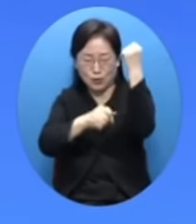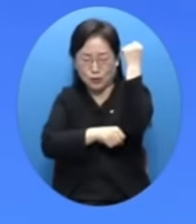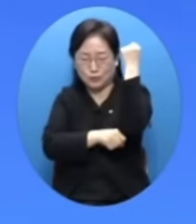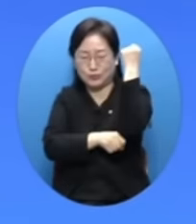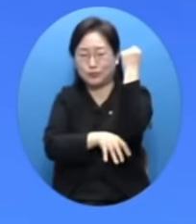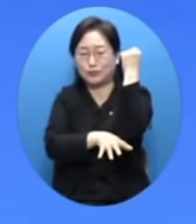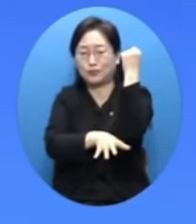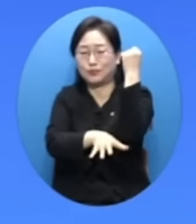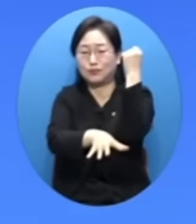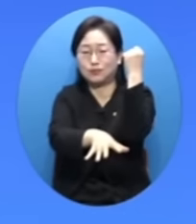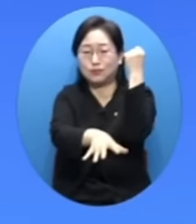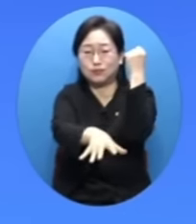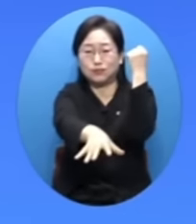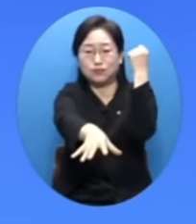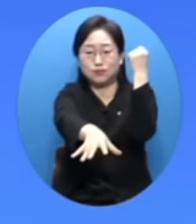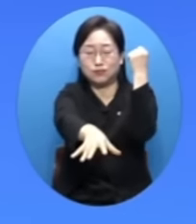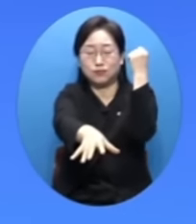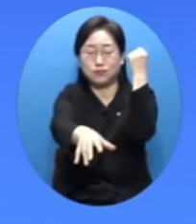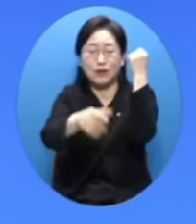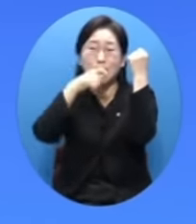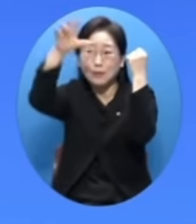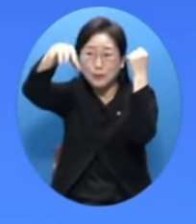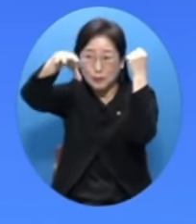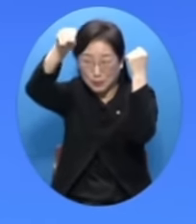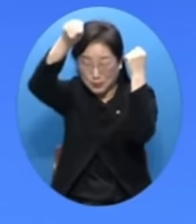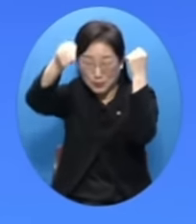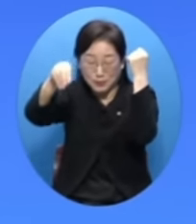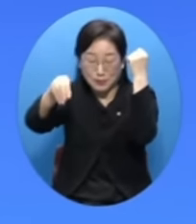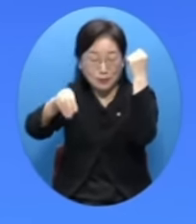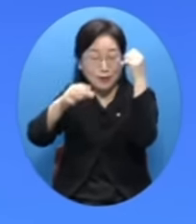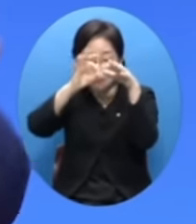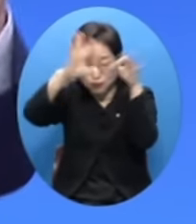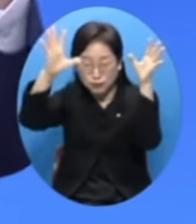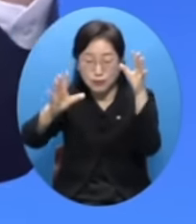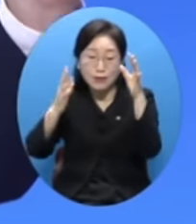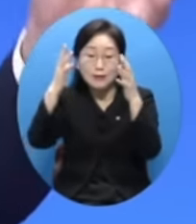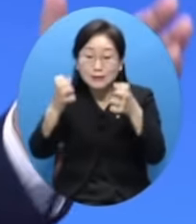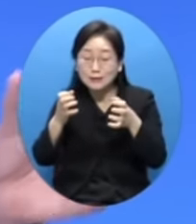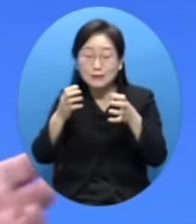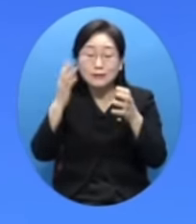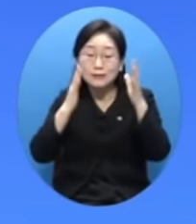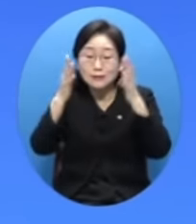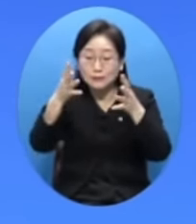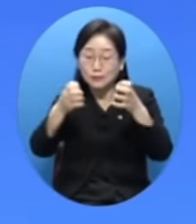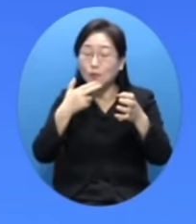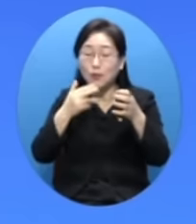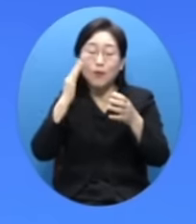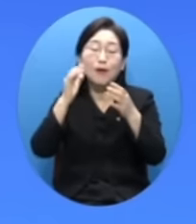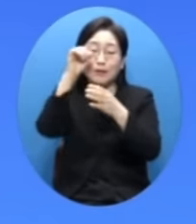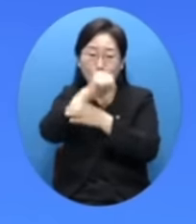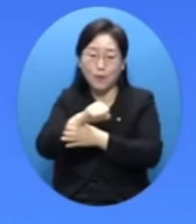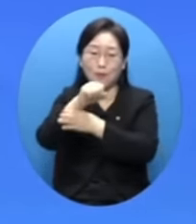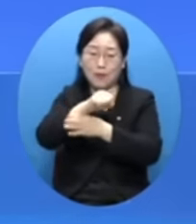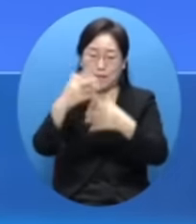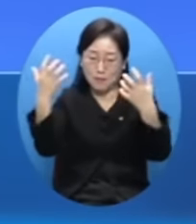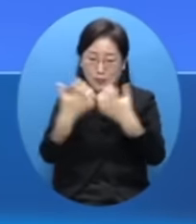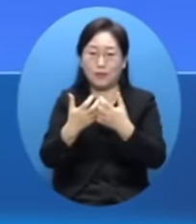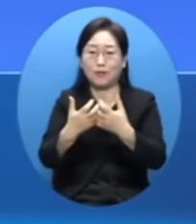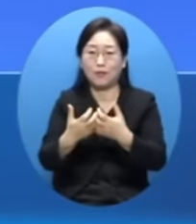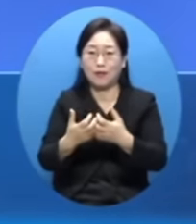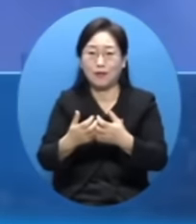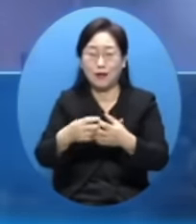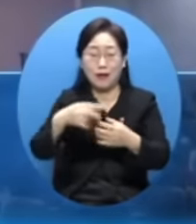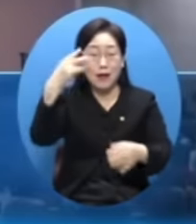다 있어서 가뭄 이와도 입사에 말하지 아니하고 처를 따라 열매를 맺게 되는 것입니다 예레미야 17장 8절은